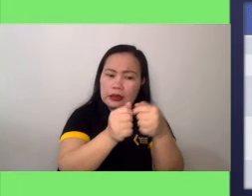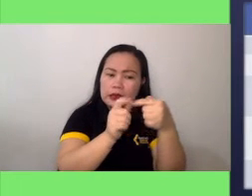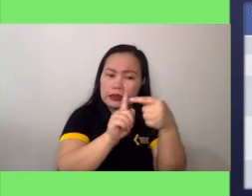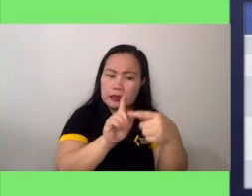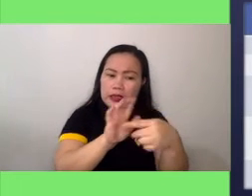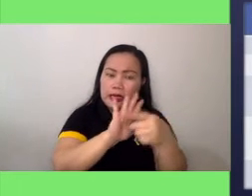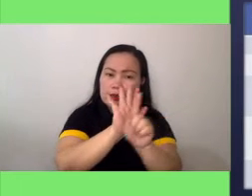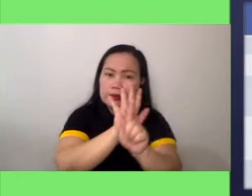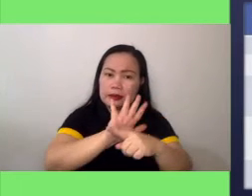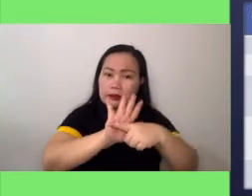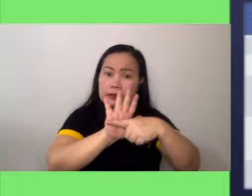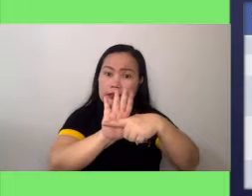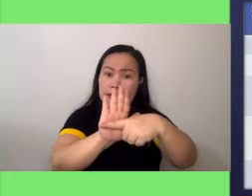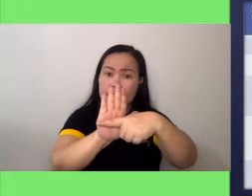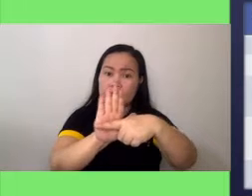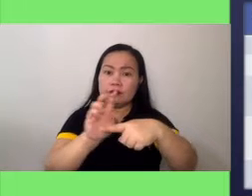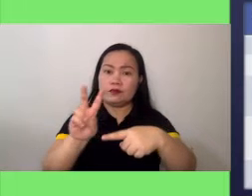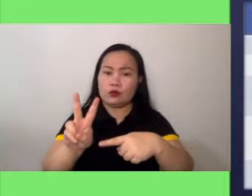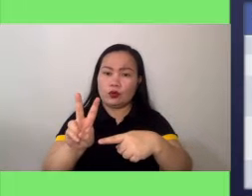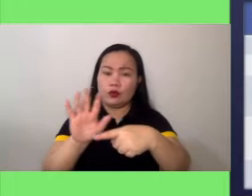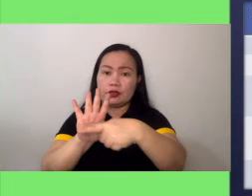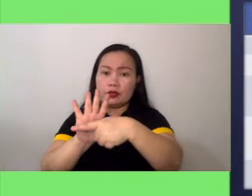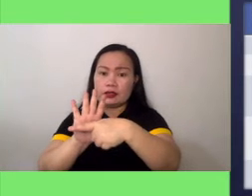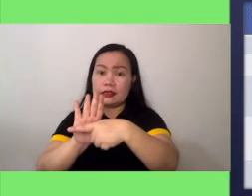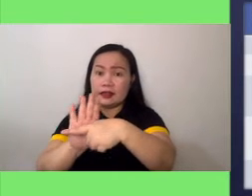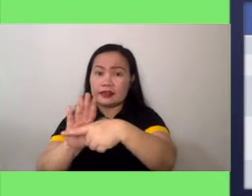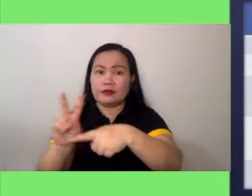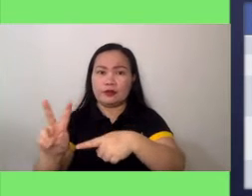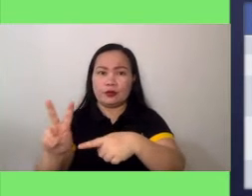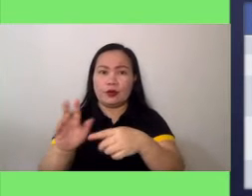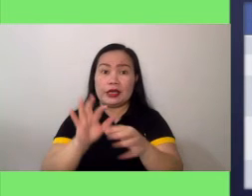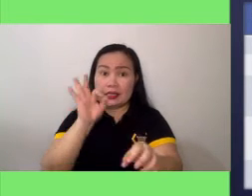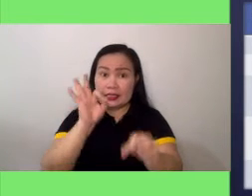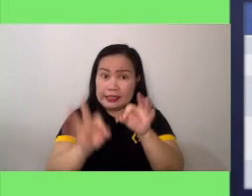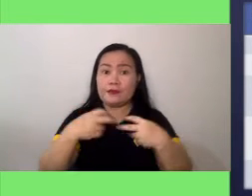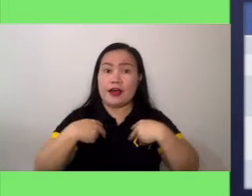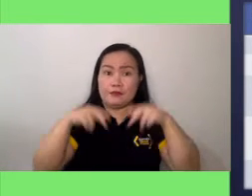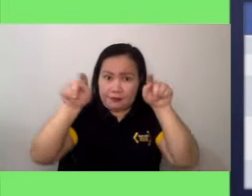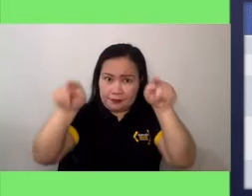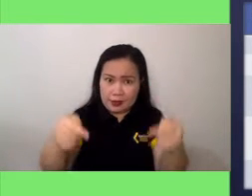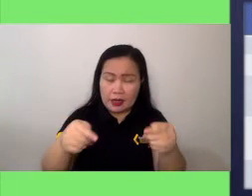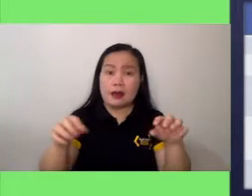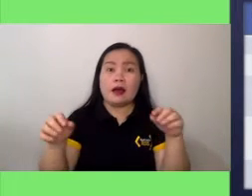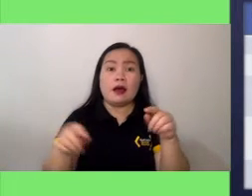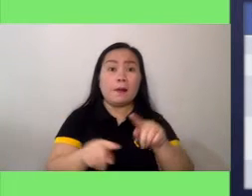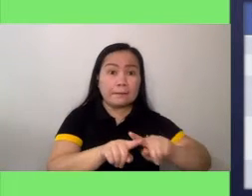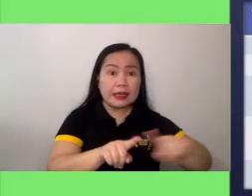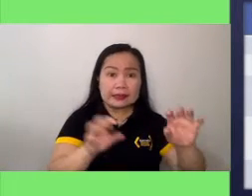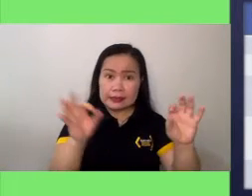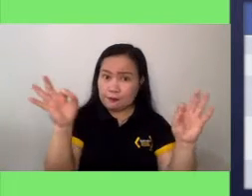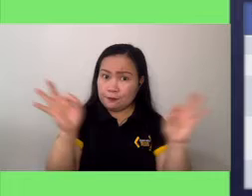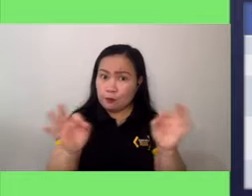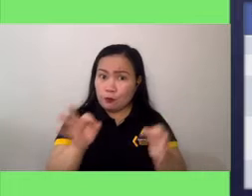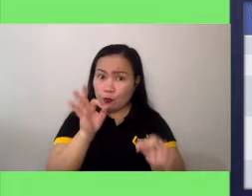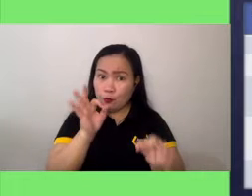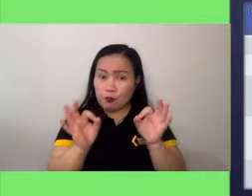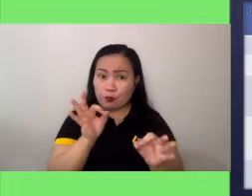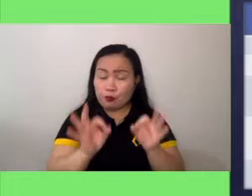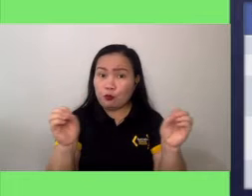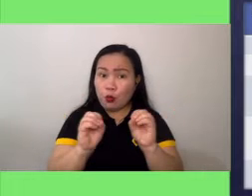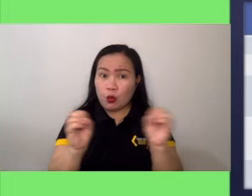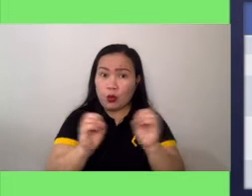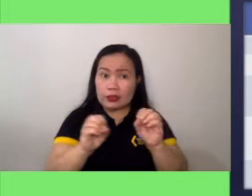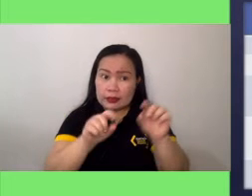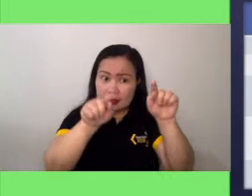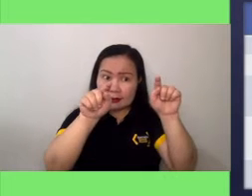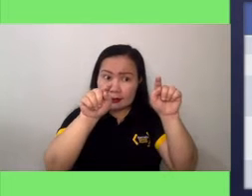walang parenthesis, so, ibig sabihin nasa unahan lang siya. So, ang i-multiply natin 4 times is yung positive 2. So, 2 times 2 times